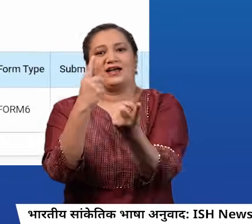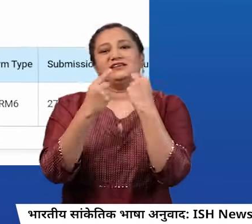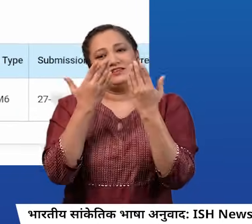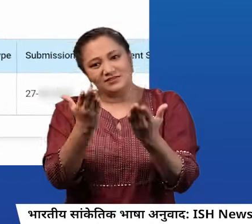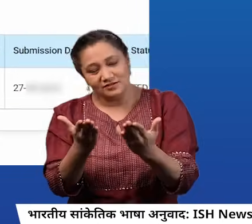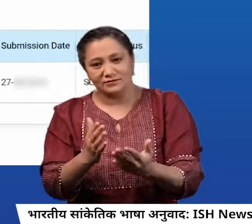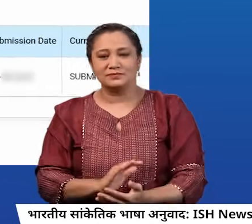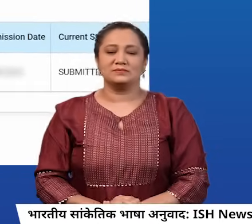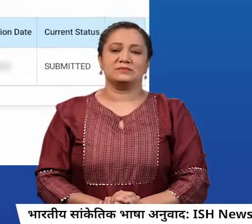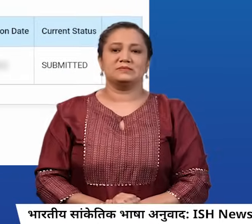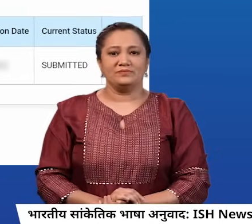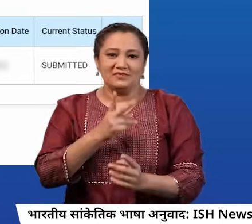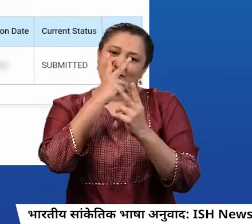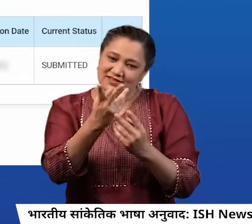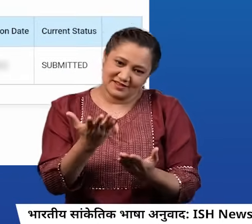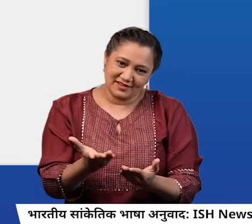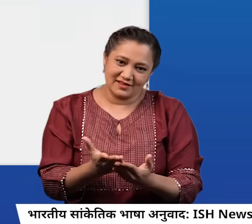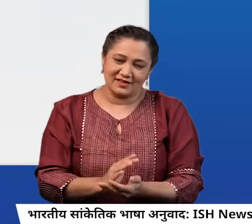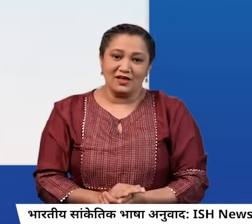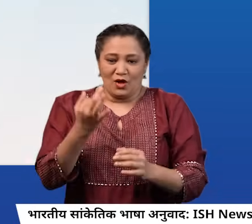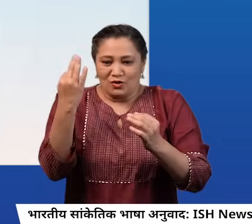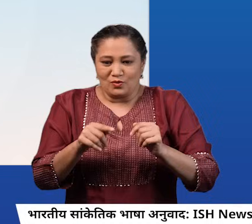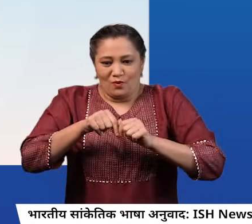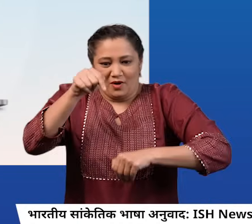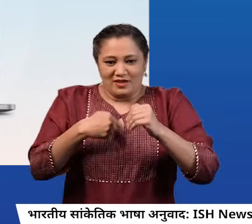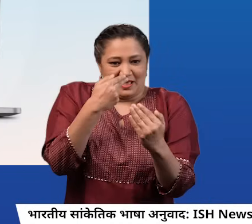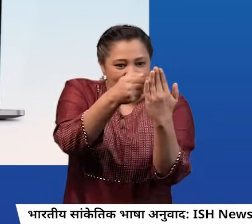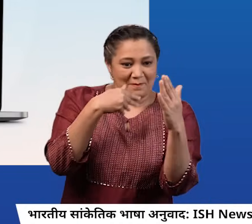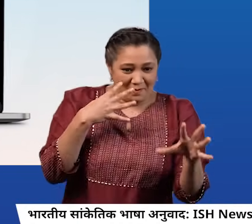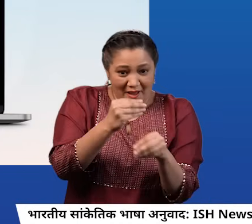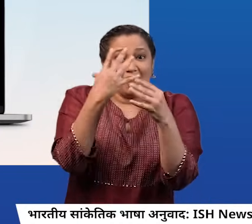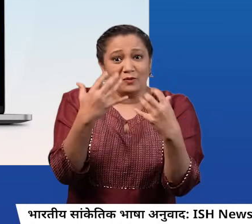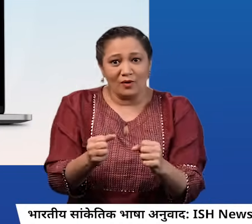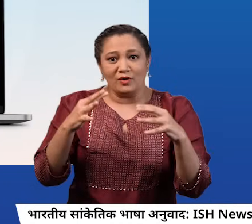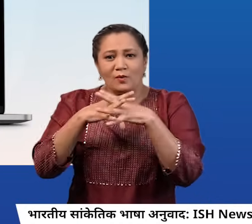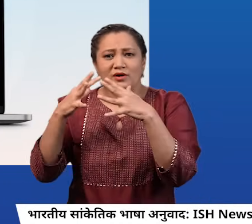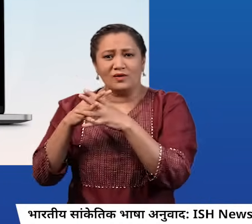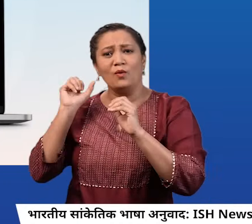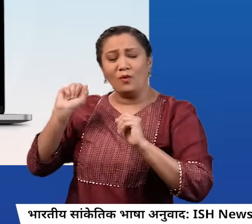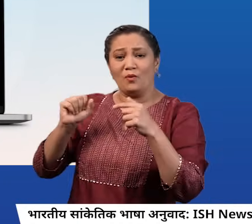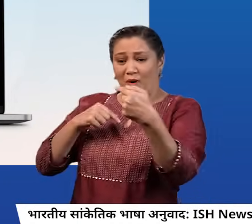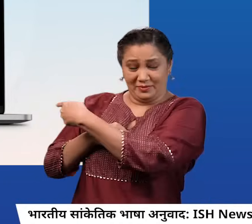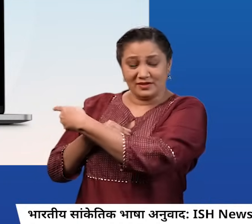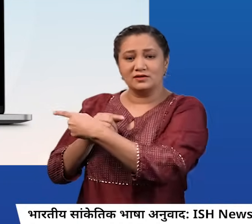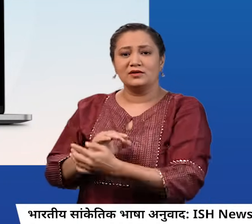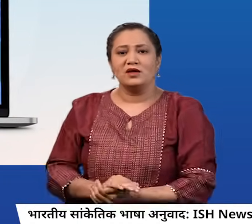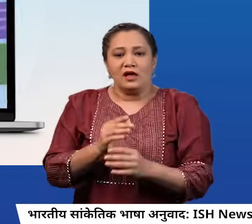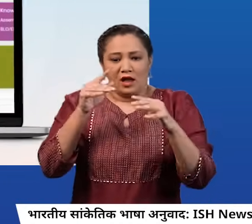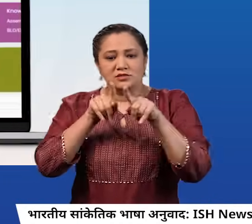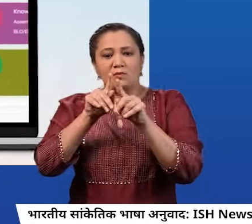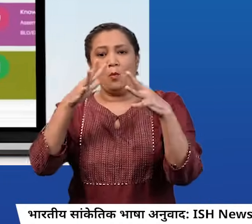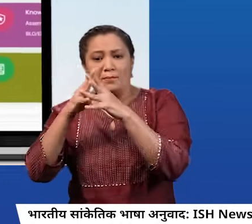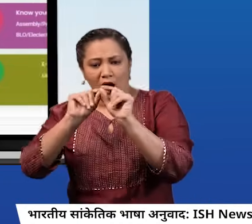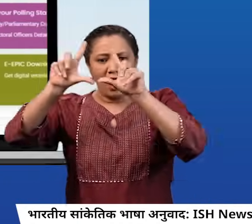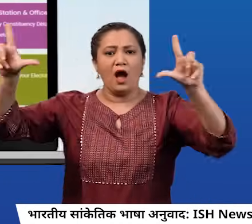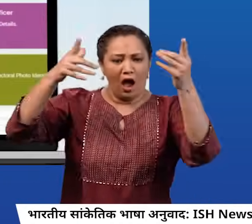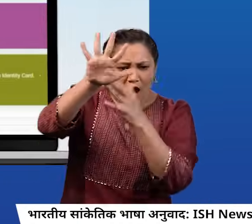स्थिती गती जाणून घयाउशकतो पाहिलत नव मतदार मणून नोंदणी करणा सथी voters.eci.gov.in या